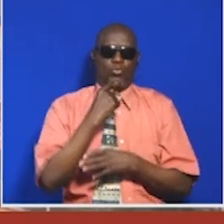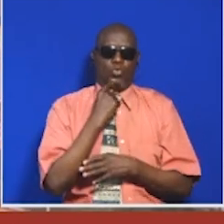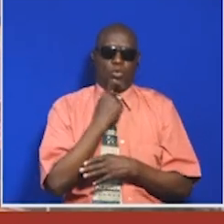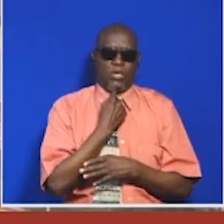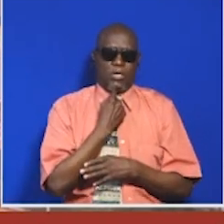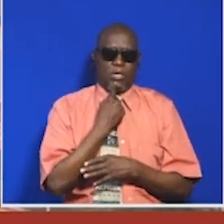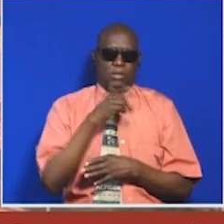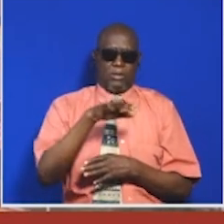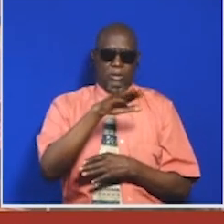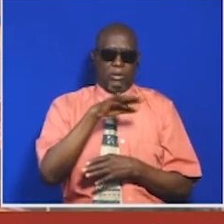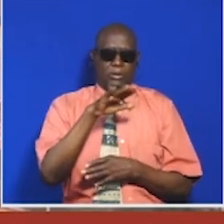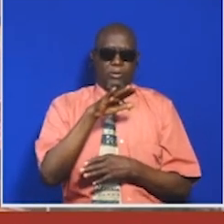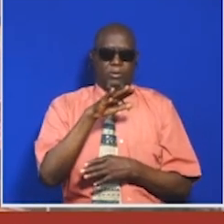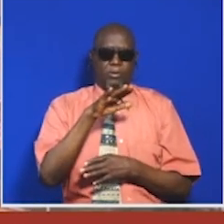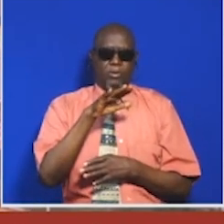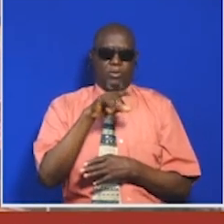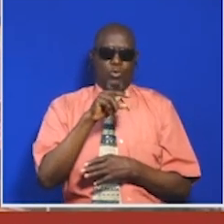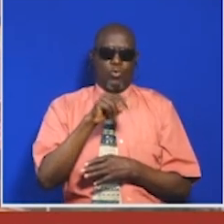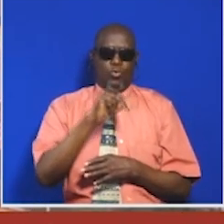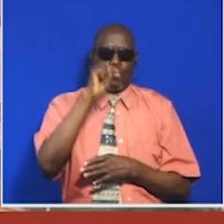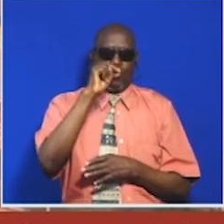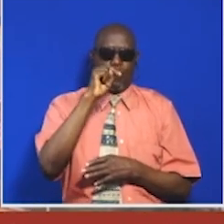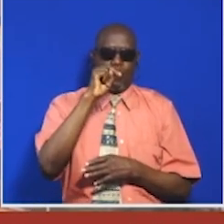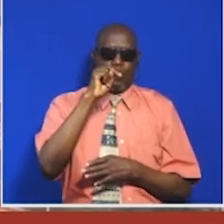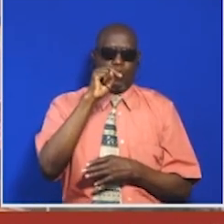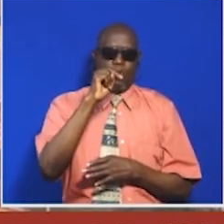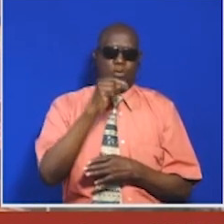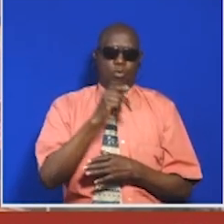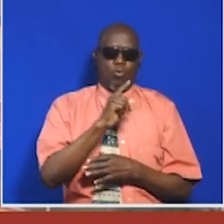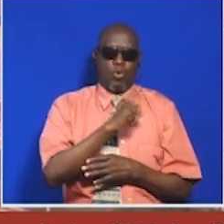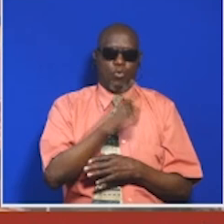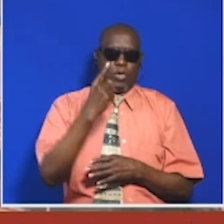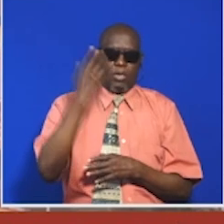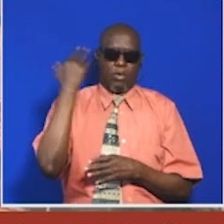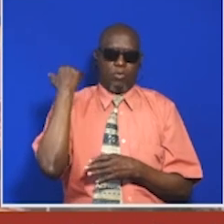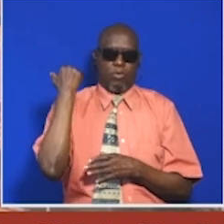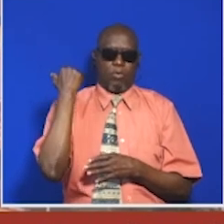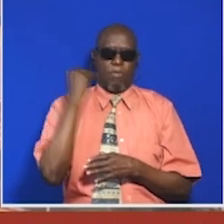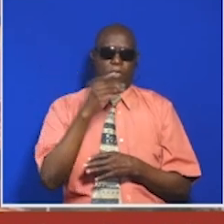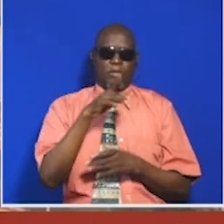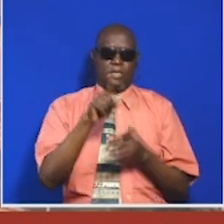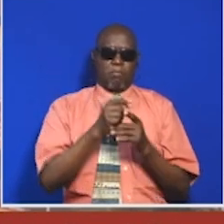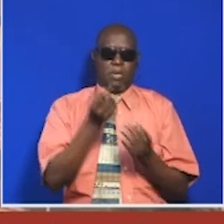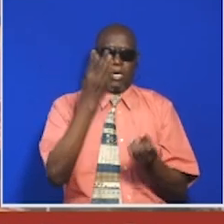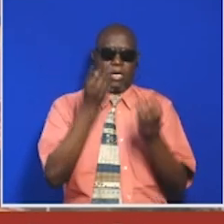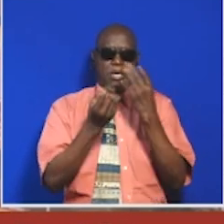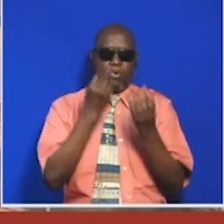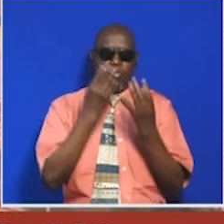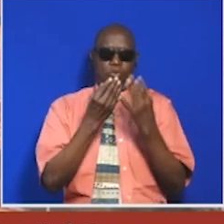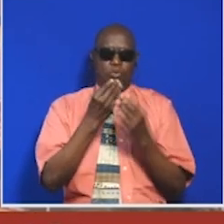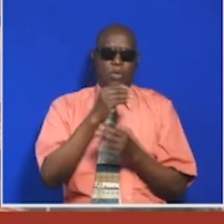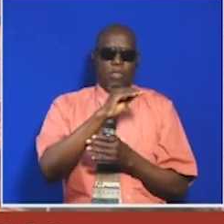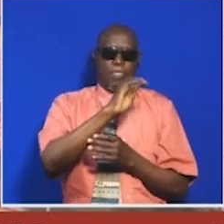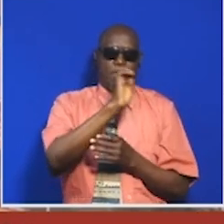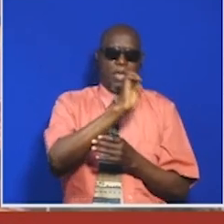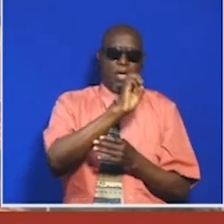Rift katika muda wa wiki moja iliyopita, huku wawili wakiuawa katika kaunti za Pokot Magharibi, Baringo na Elgeyo Marakwet. Sasa aliyekuwa gavana